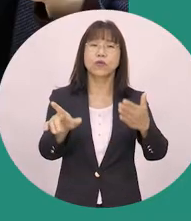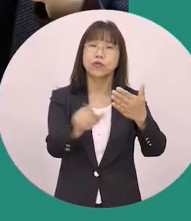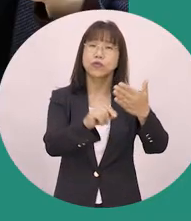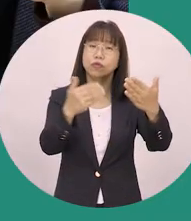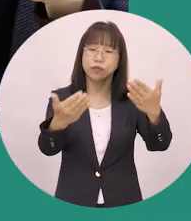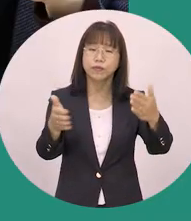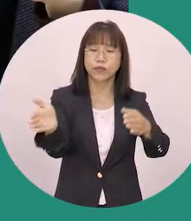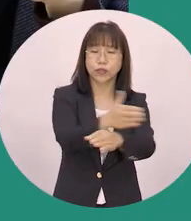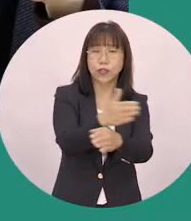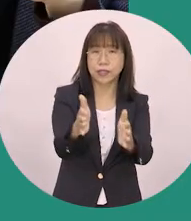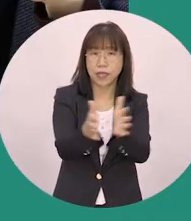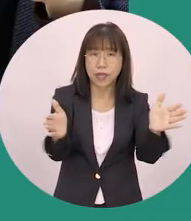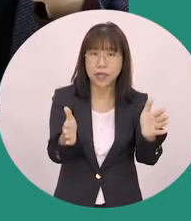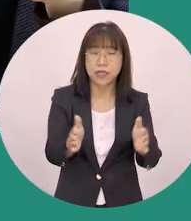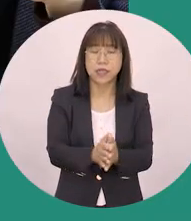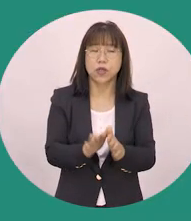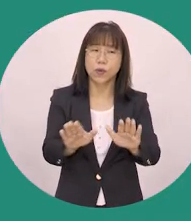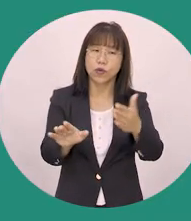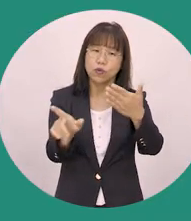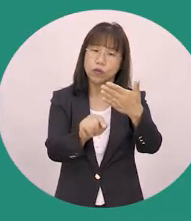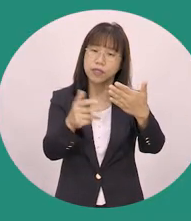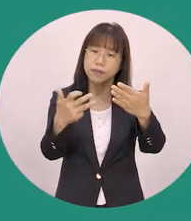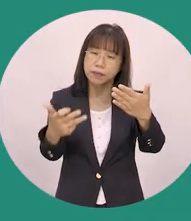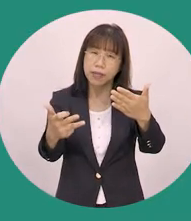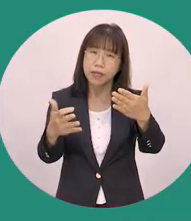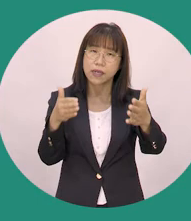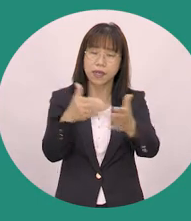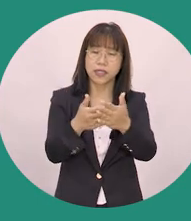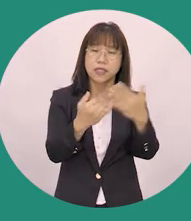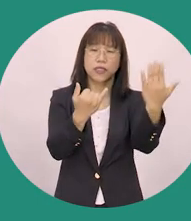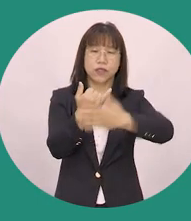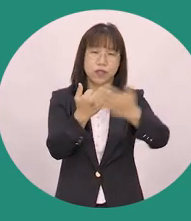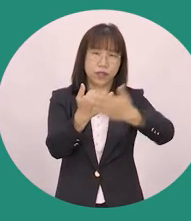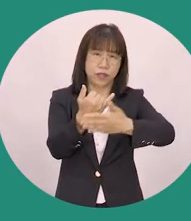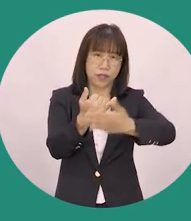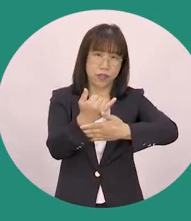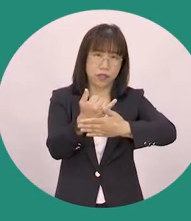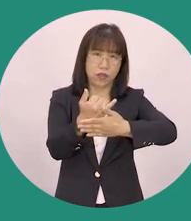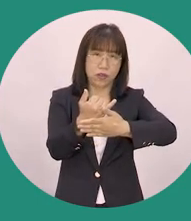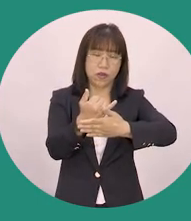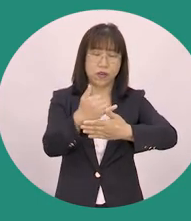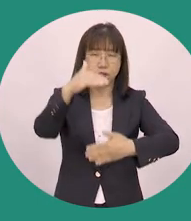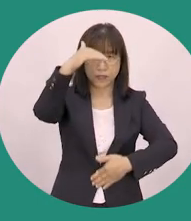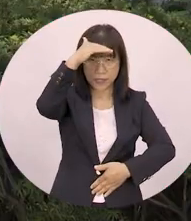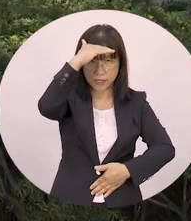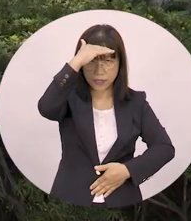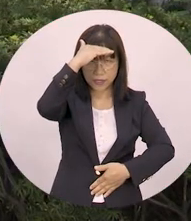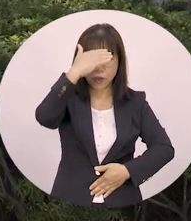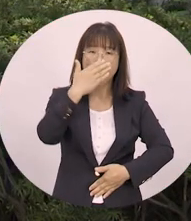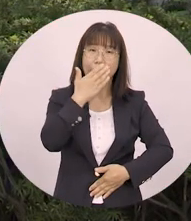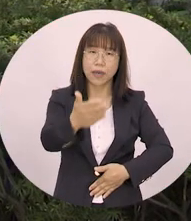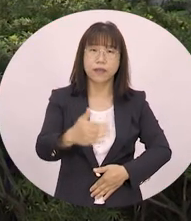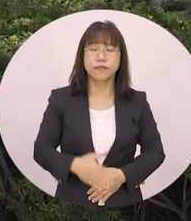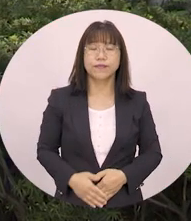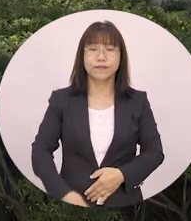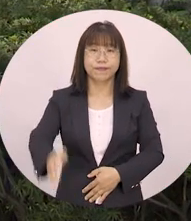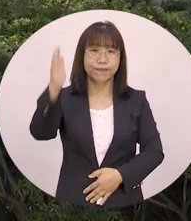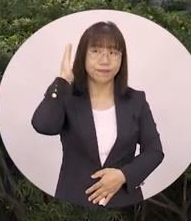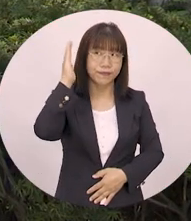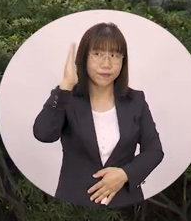9일부터 시작되는 강좌는 오는 18일까지 강서구청 유튜브 채널에서 사전 신청 없이 시청할 수 있습니다.